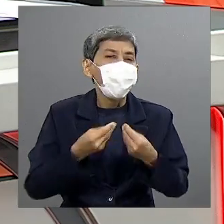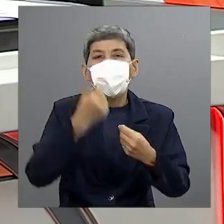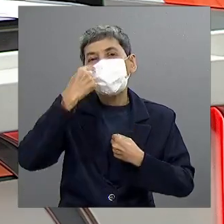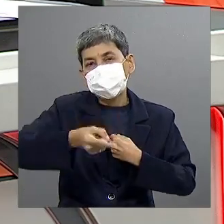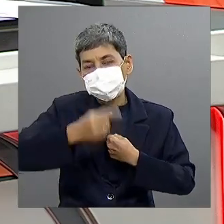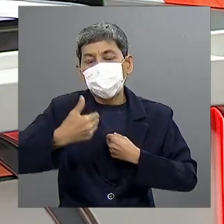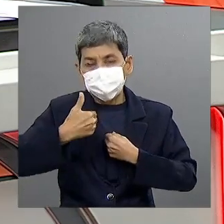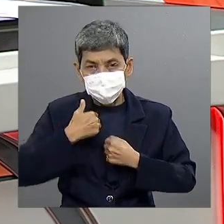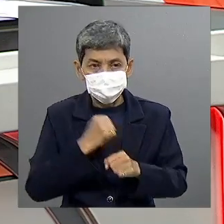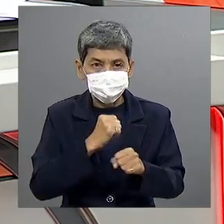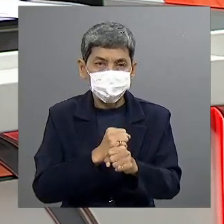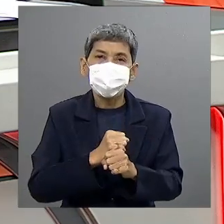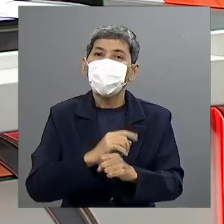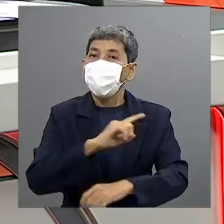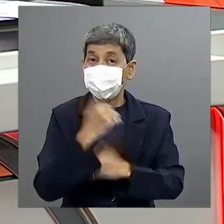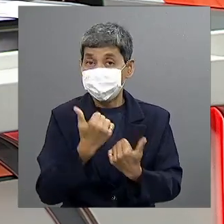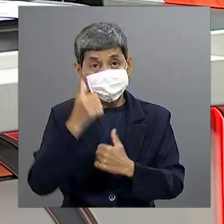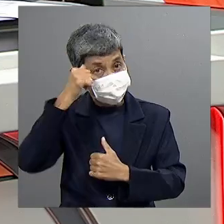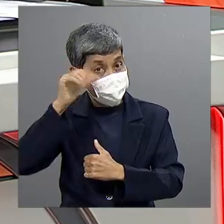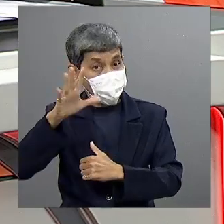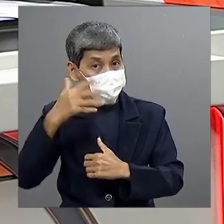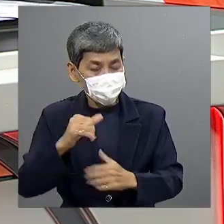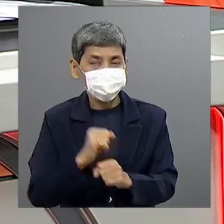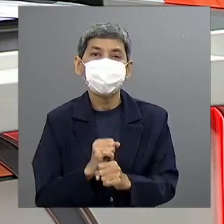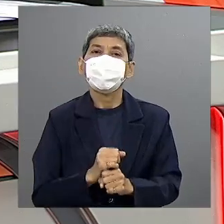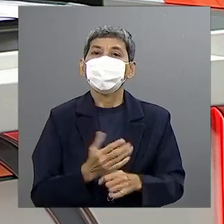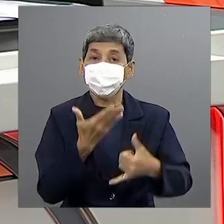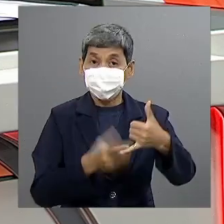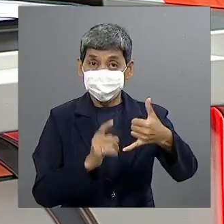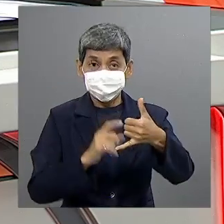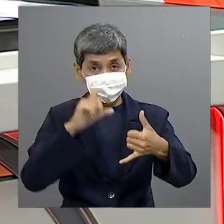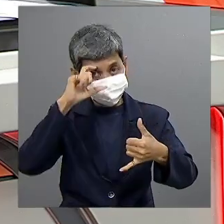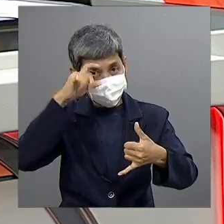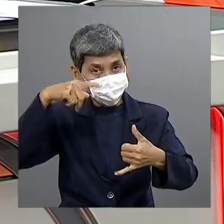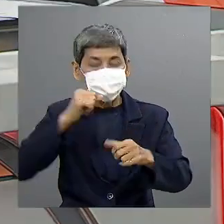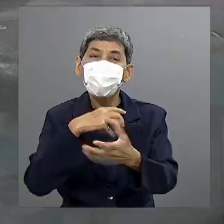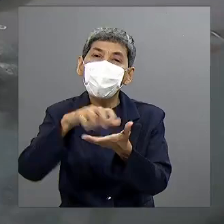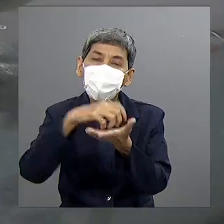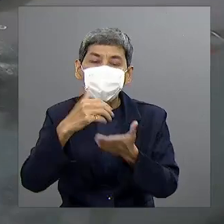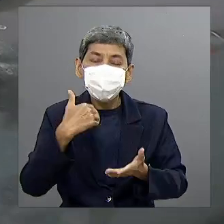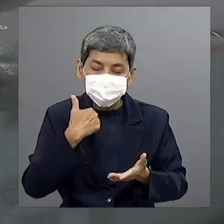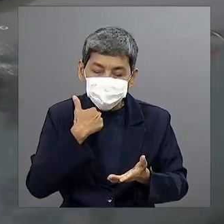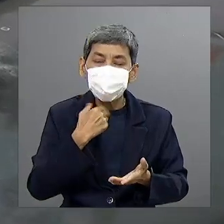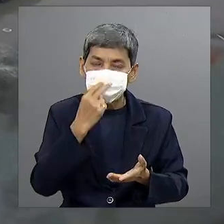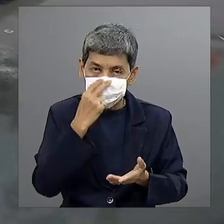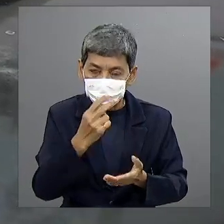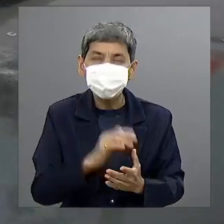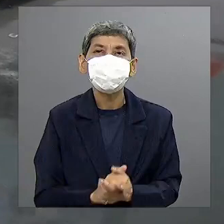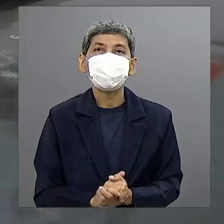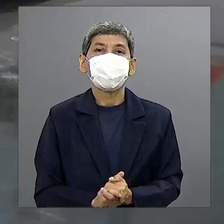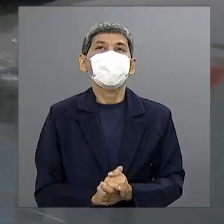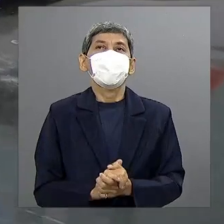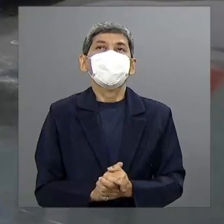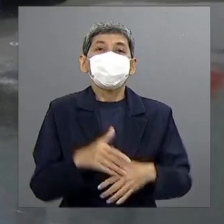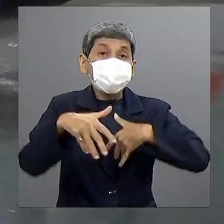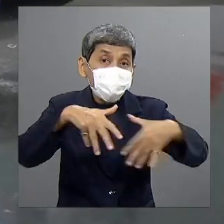กกันเป็นวันที่5แล้วคุณภัทรพรตั้นงามติดตามบรรยากาศมาให้นะคะคุณภัทรพรคะประชาชน